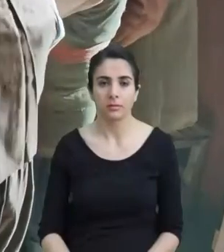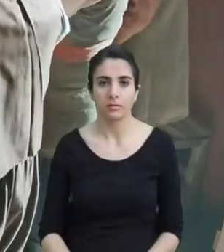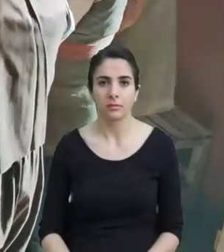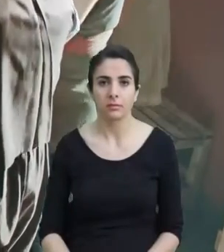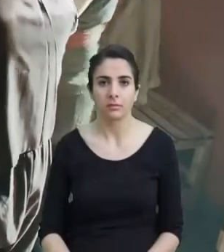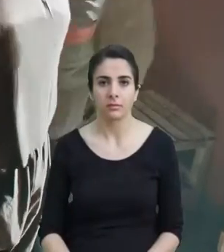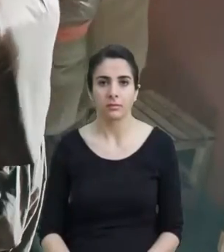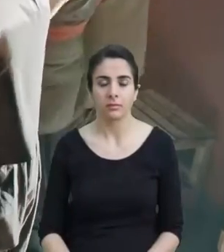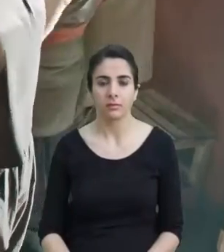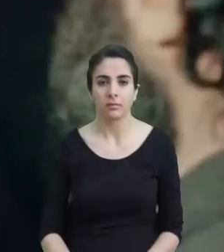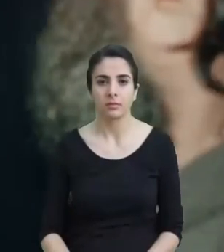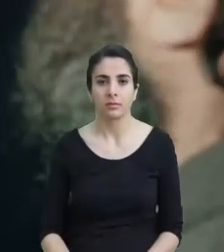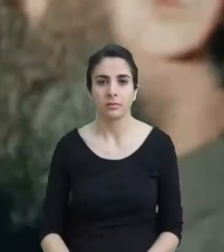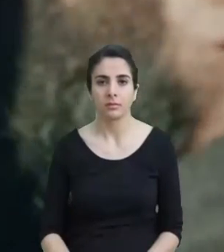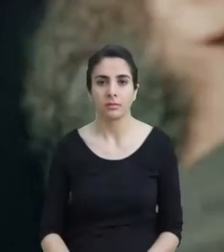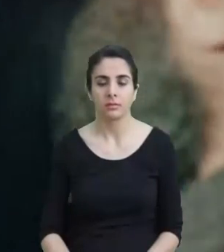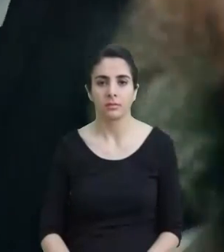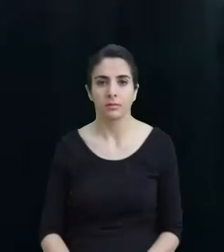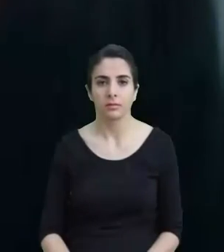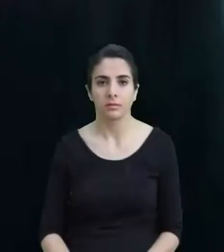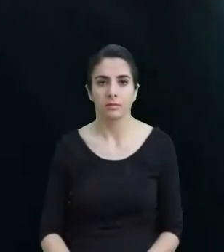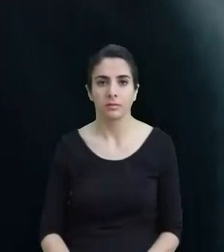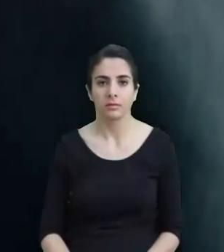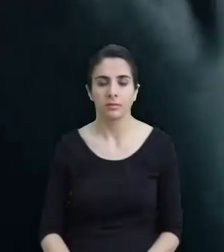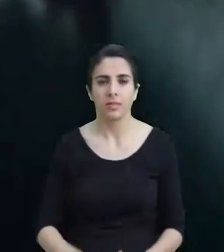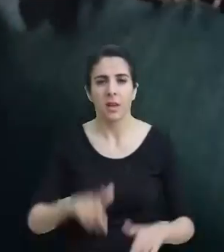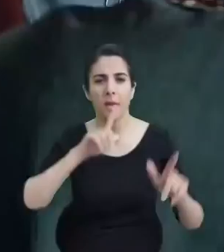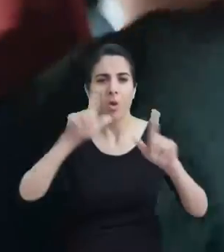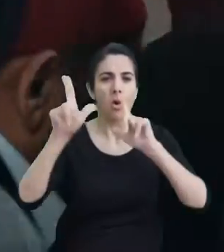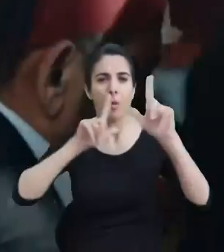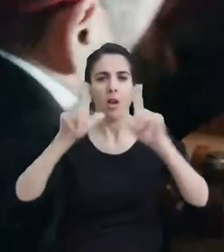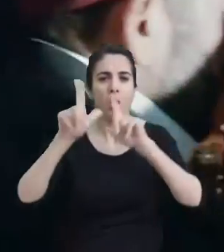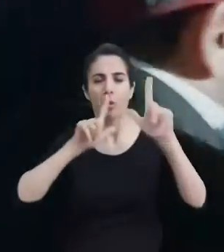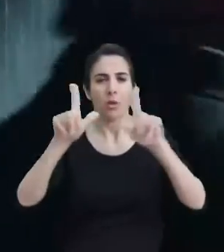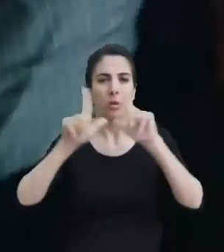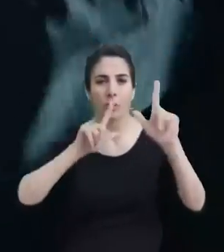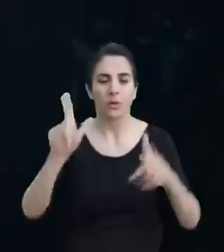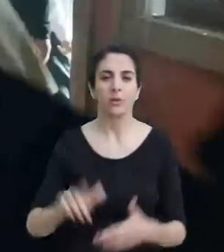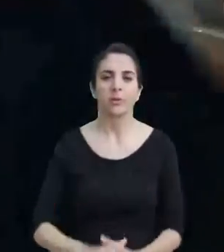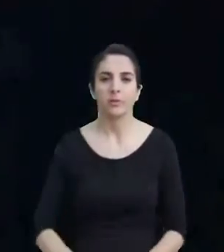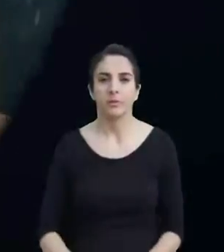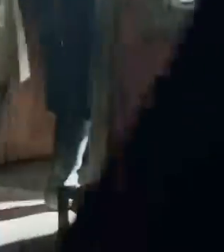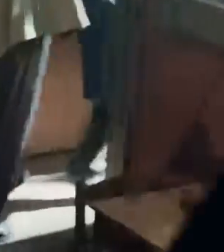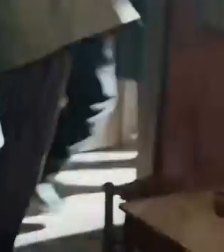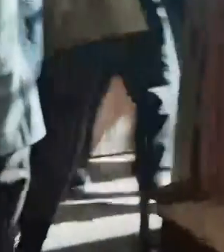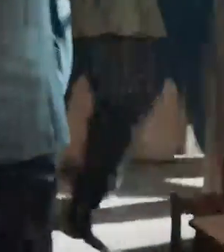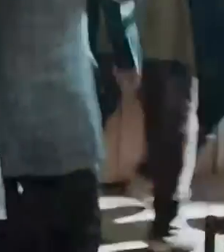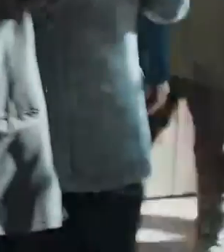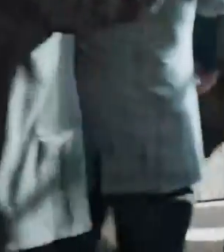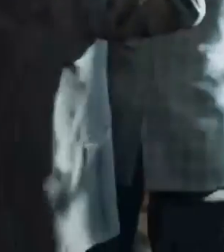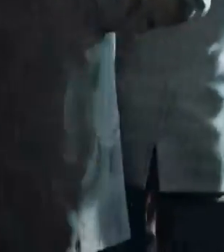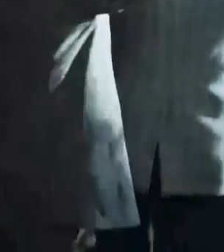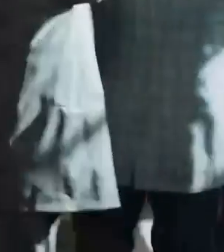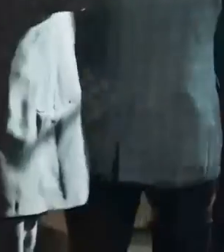Başka kahve. Halk galeyana gelmiş. Yumruklarını havaya sallıyor. Recai pis, sararmış dişleriyle, ağzına sarkan